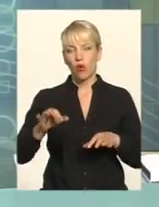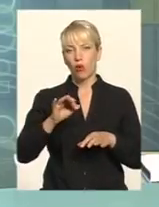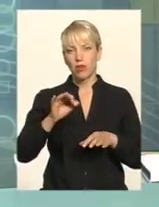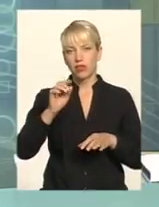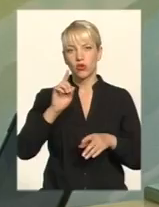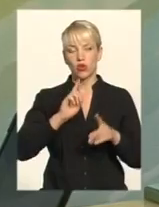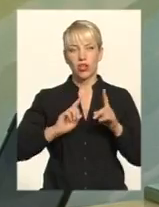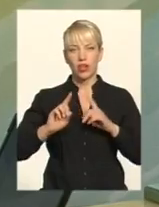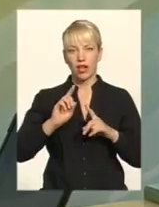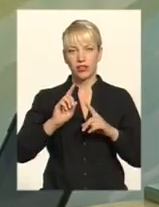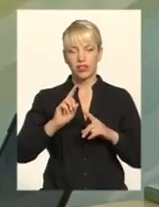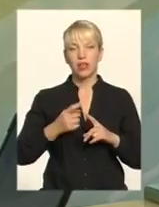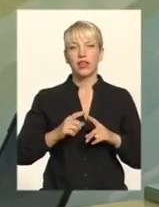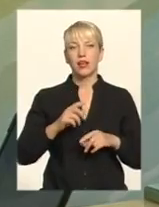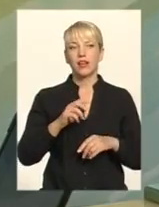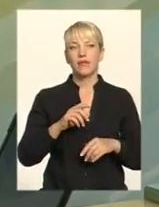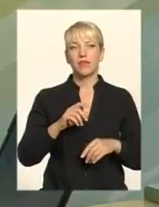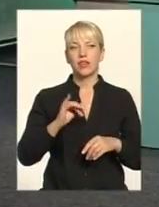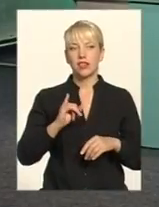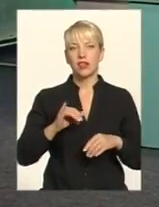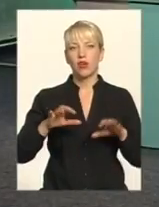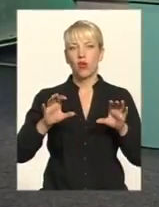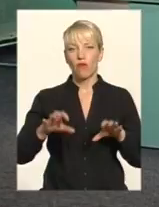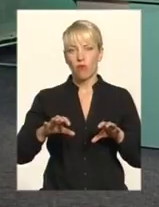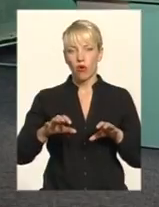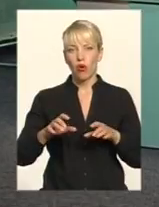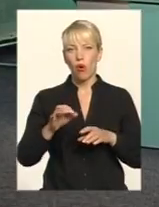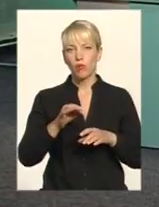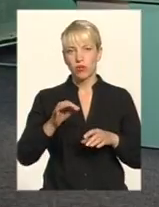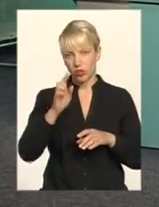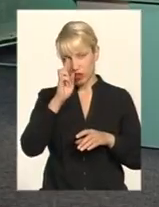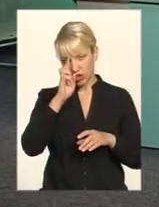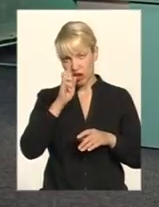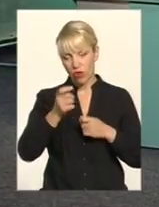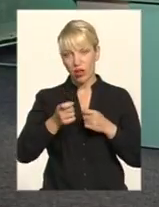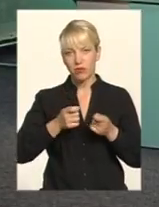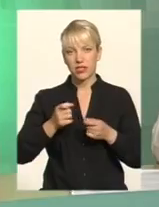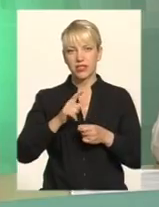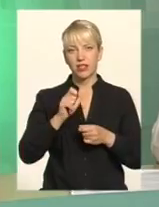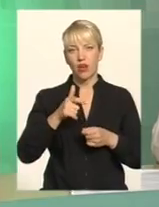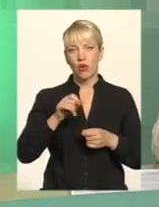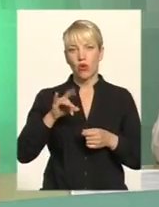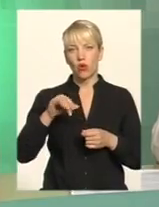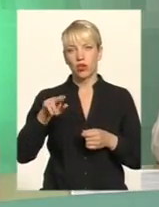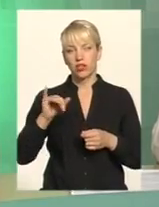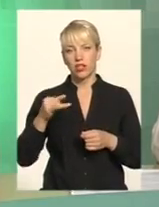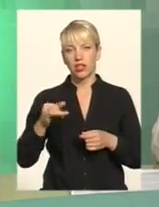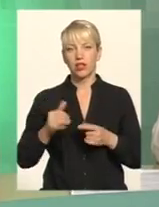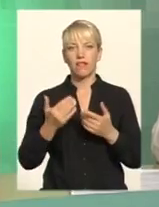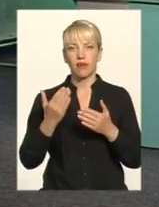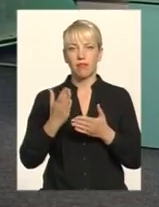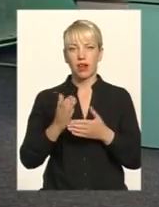та головою Хмельницької обласної державної адміністрації Михайлом Загородним. Ви маєте